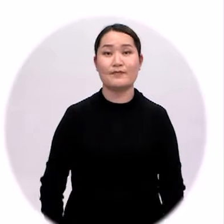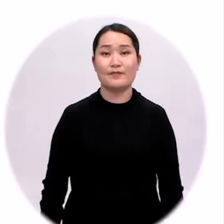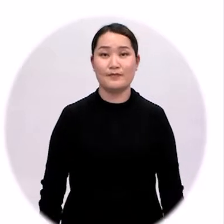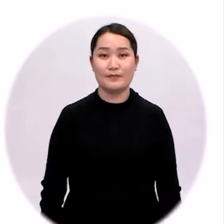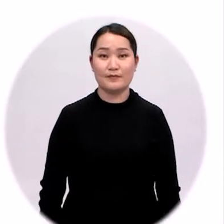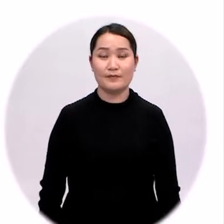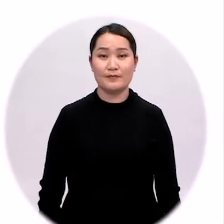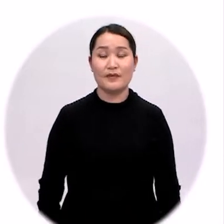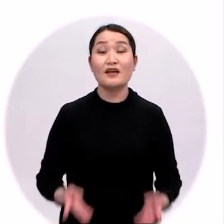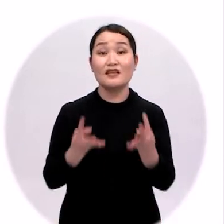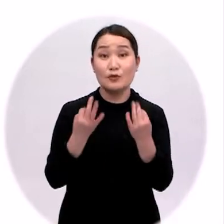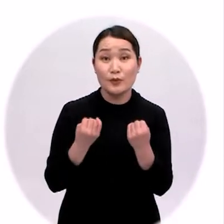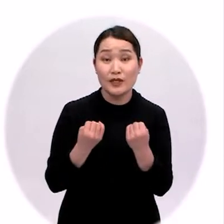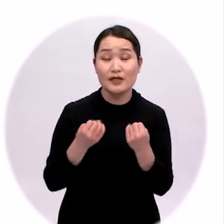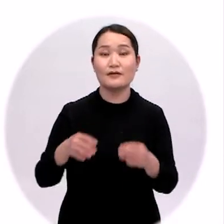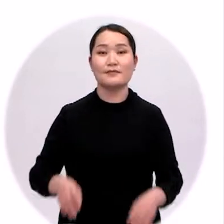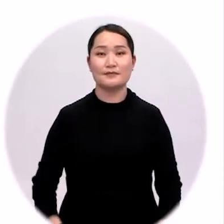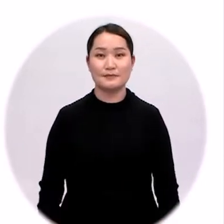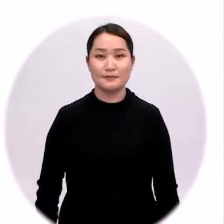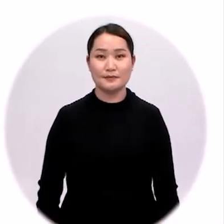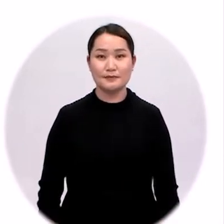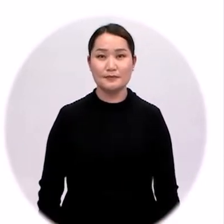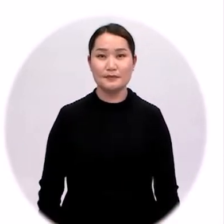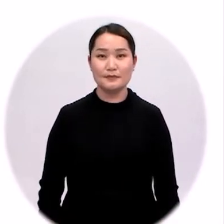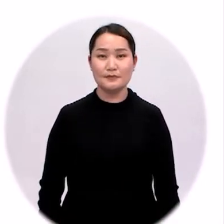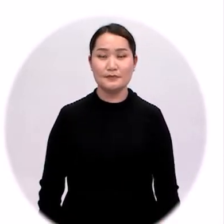Тэгвэл хэд болох хүүхдүүдээ?